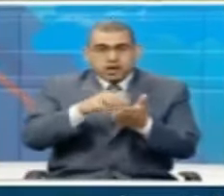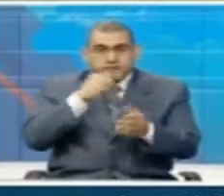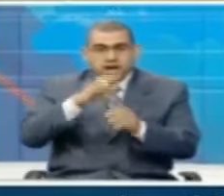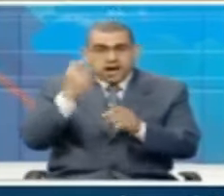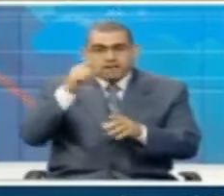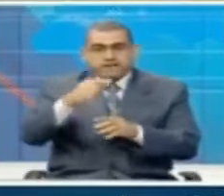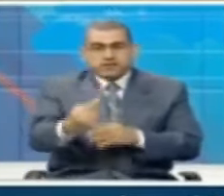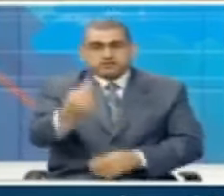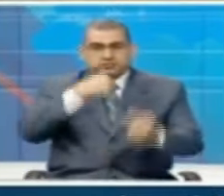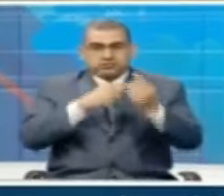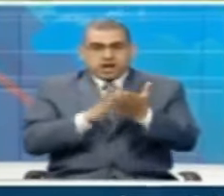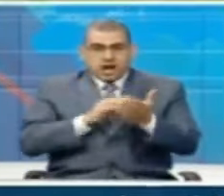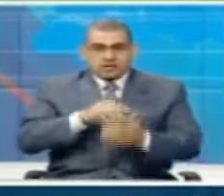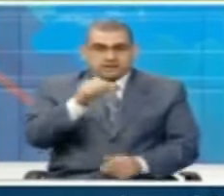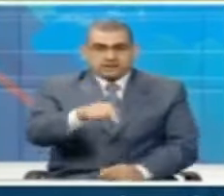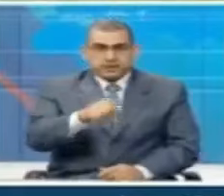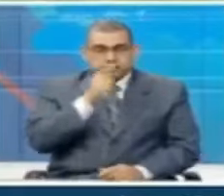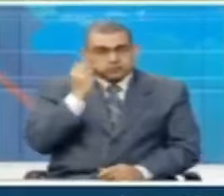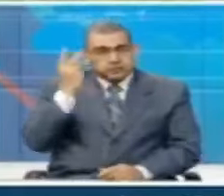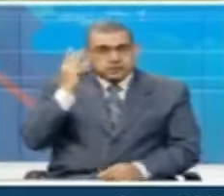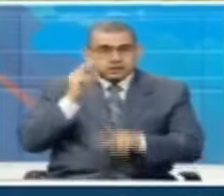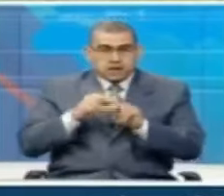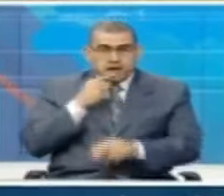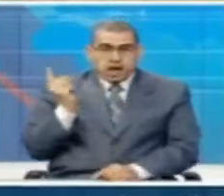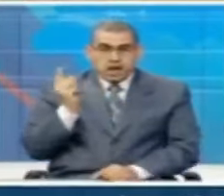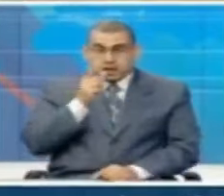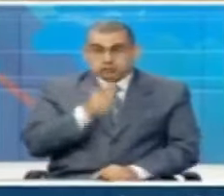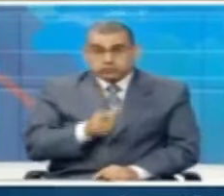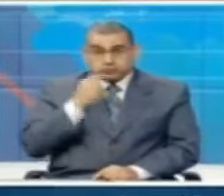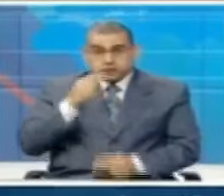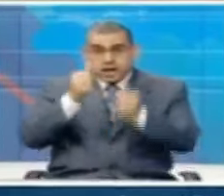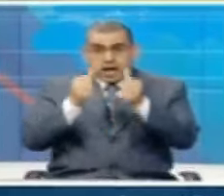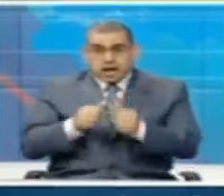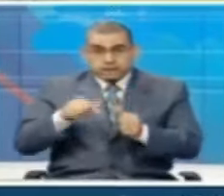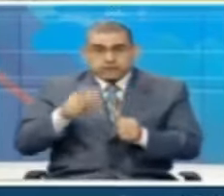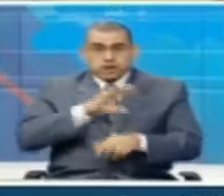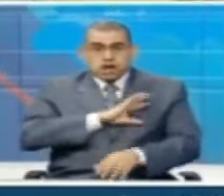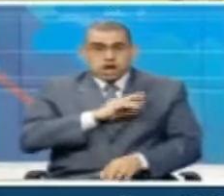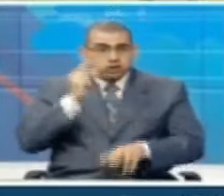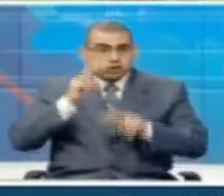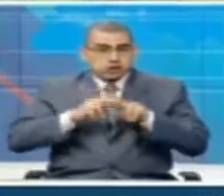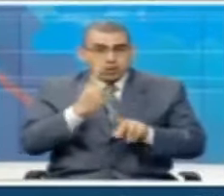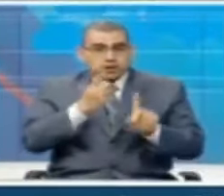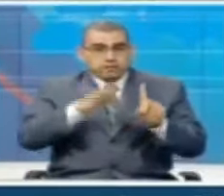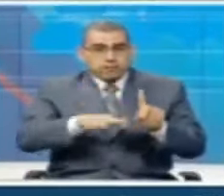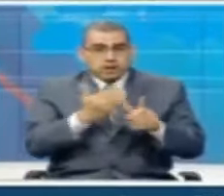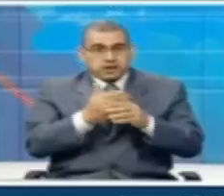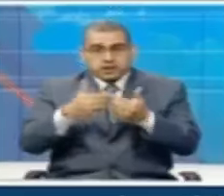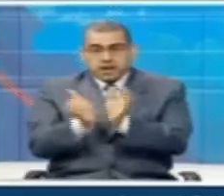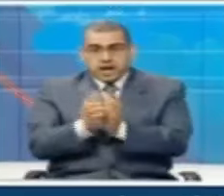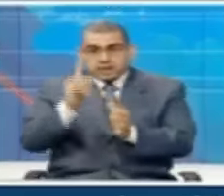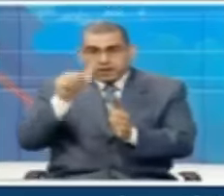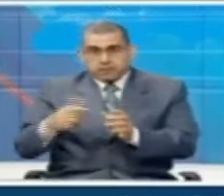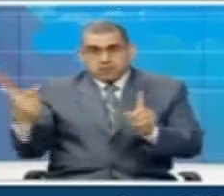وداريا لمحو تهديدات على حد قوله. يأتي هذا عقب الإعلان عن مقتل إسرائيلي في هجوم لحزب الله على